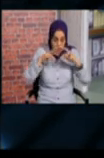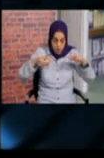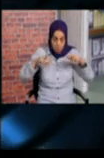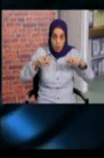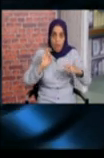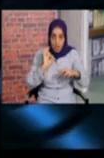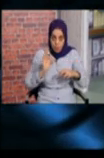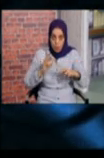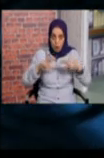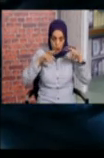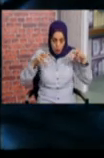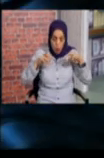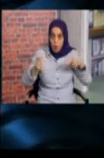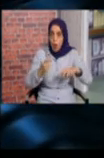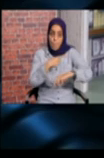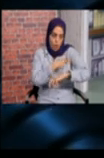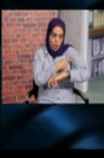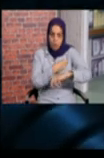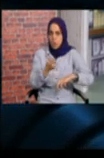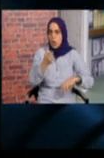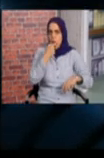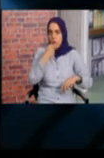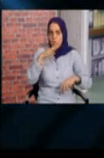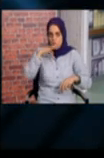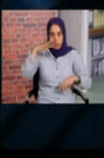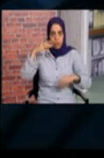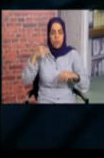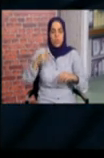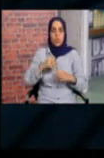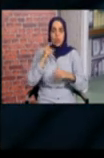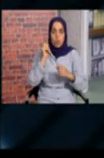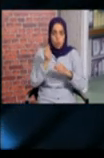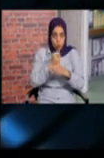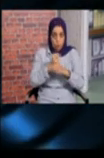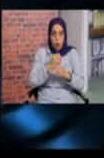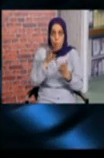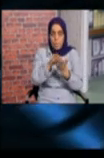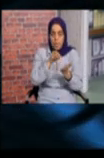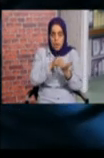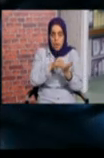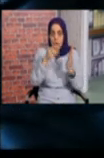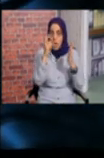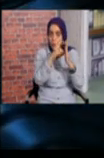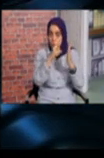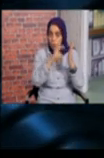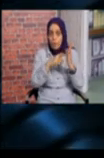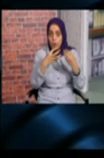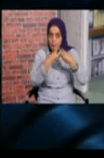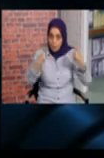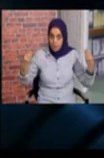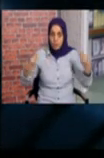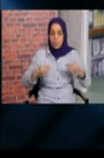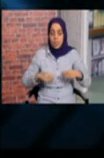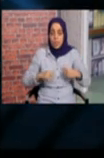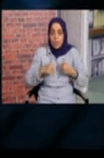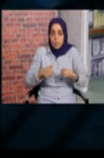واثبتنا ان هو متعاطي المواد المخدره اثناء تاديه وظيفته، القانون الجديد بيأكد ان هيكون في فصل مباشر. طيب ده